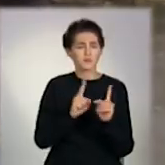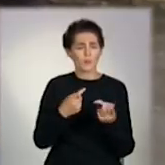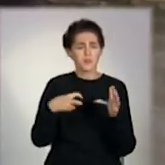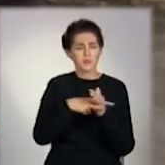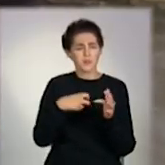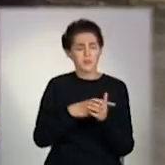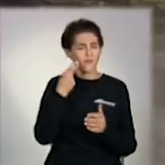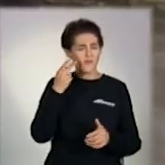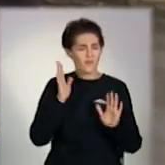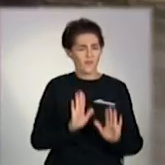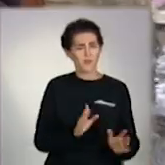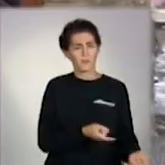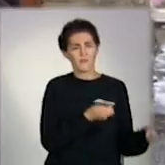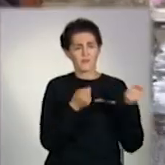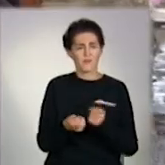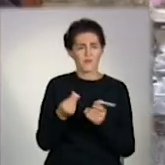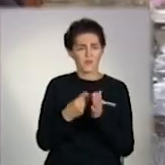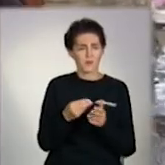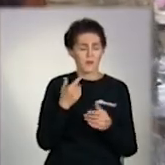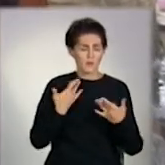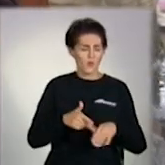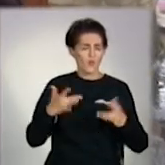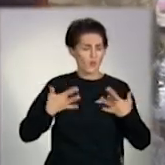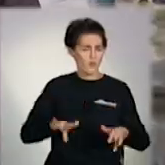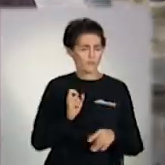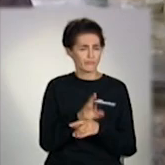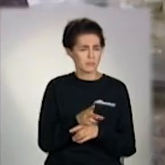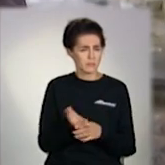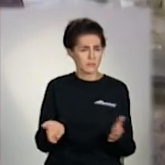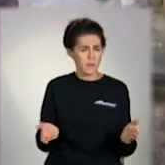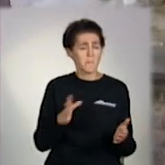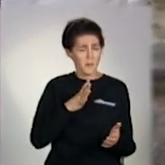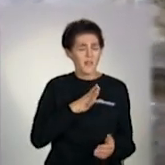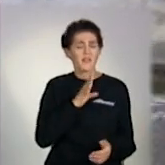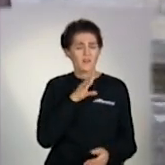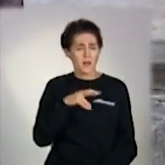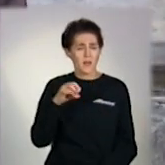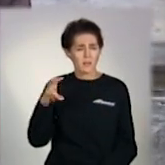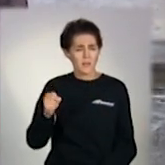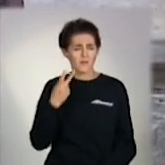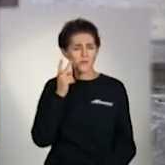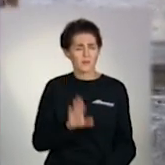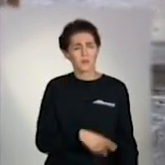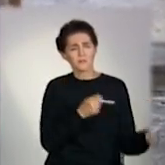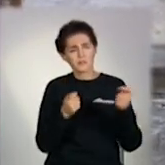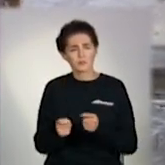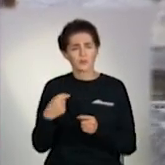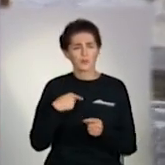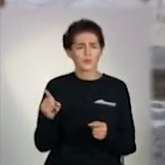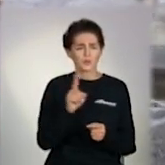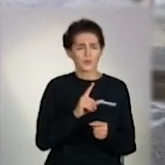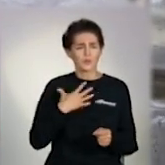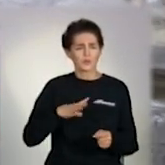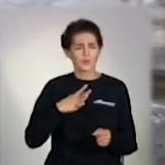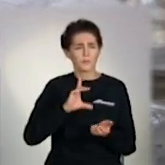що привозила гроші додому, звільнили. Лена носила, і що в неї там є, я жду